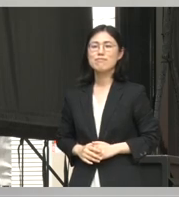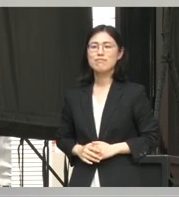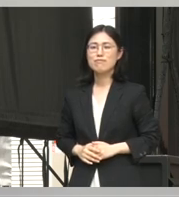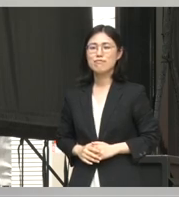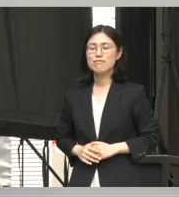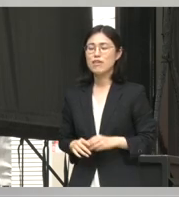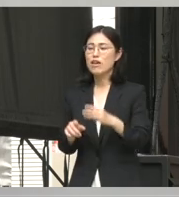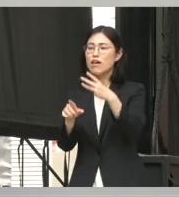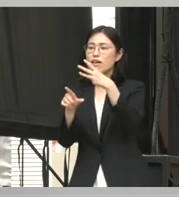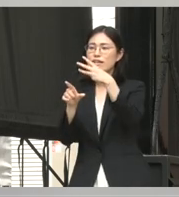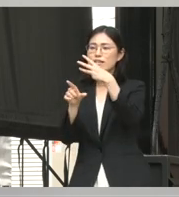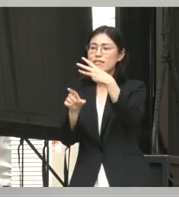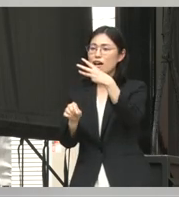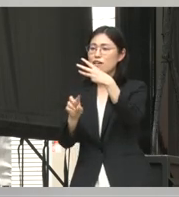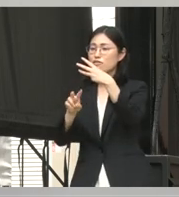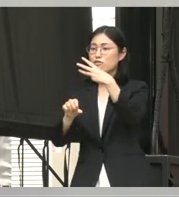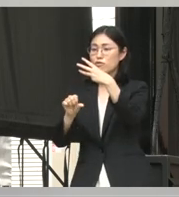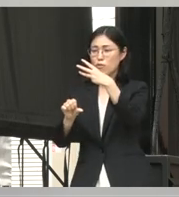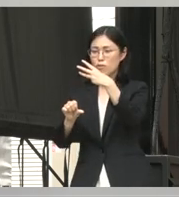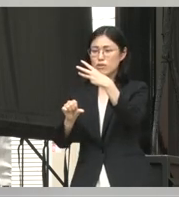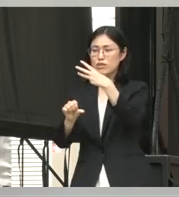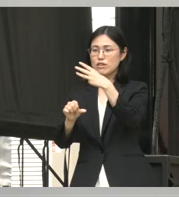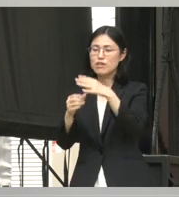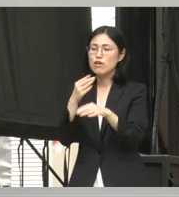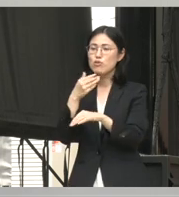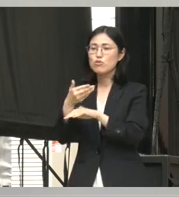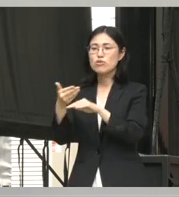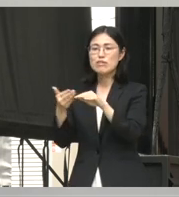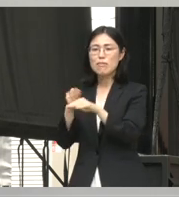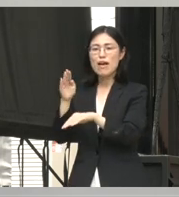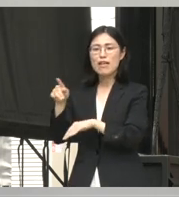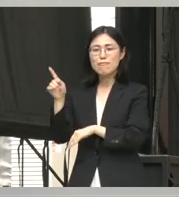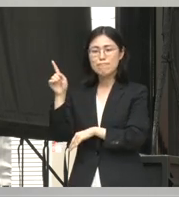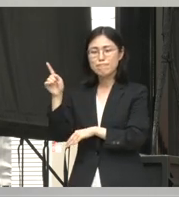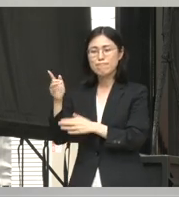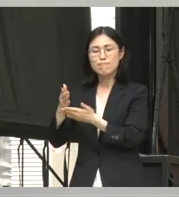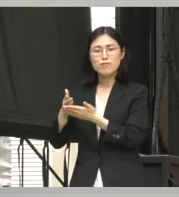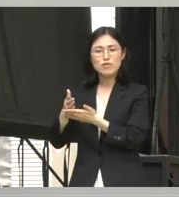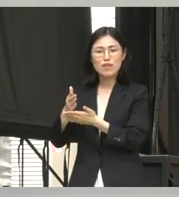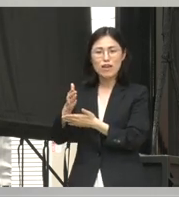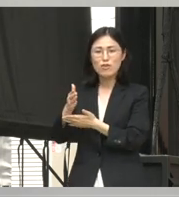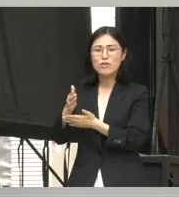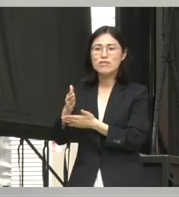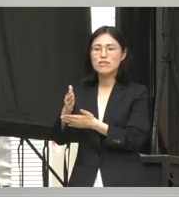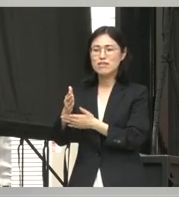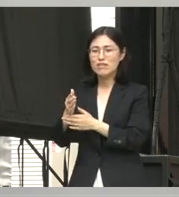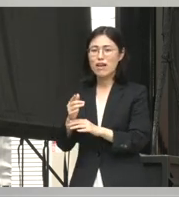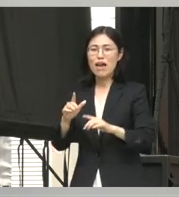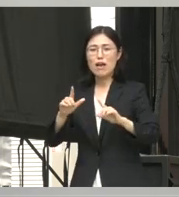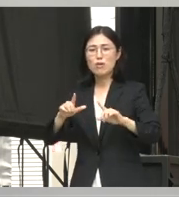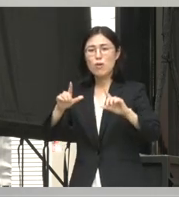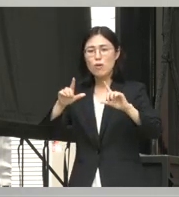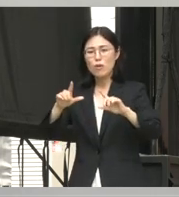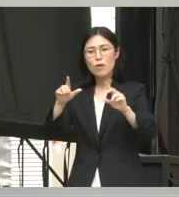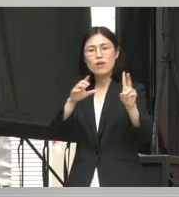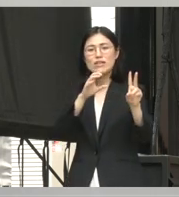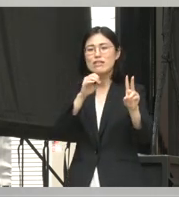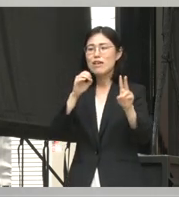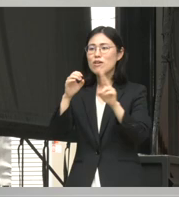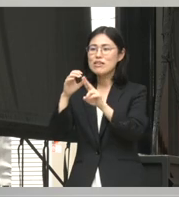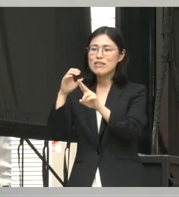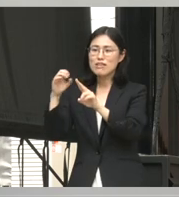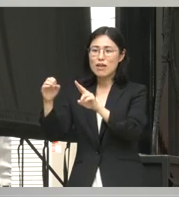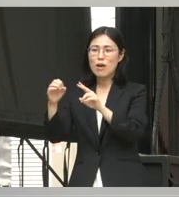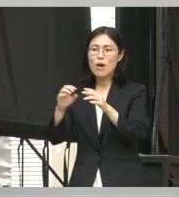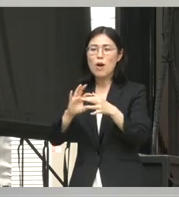3月25日に福島県をスタートいたしました東京2020オリンピ